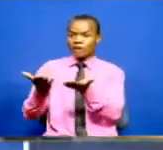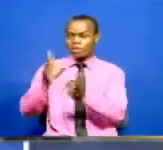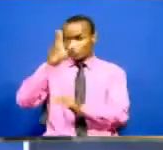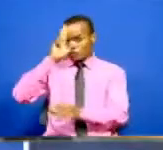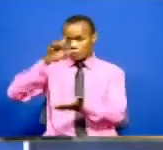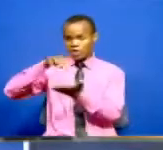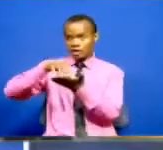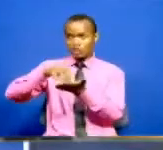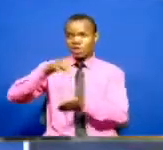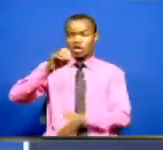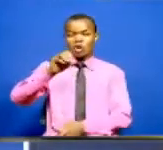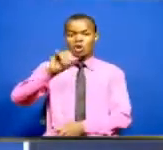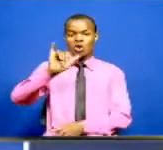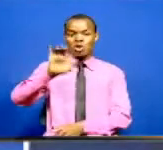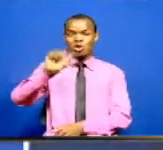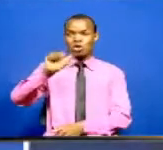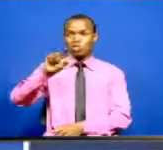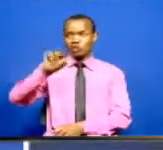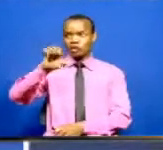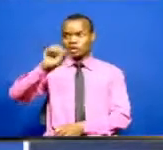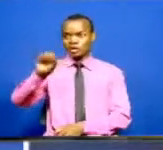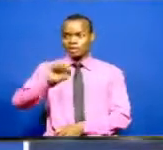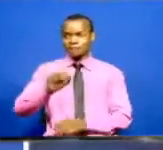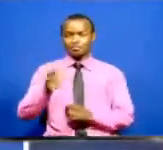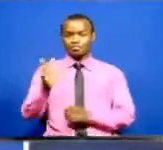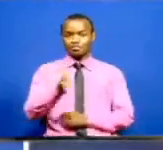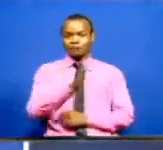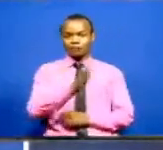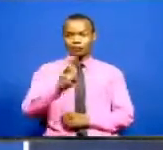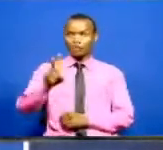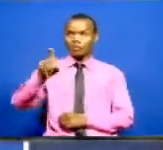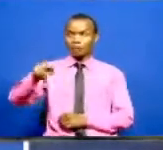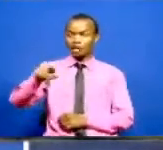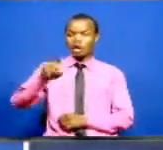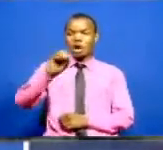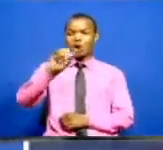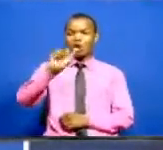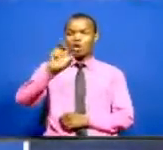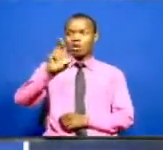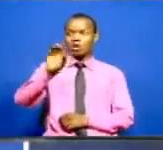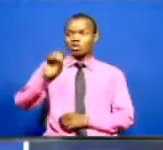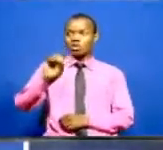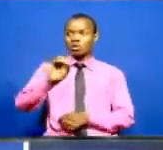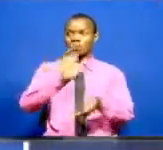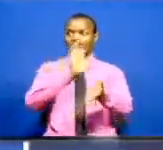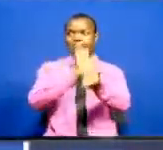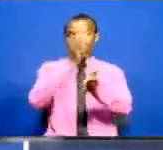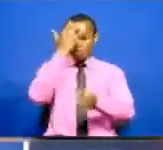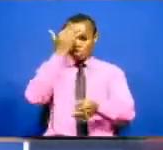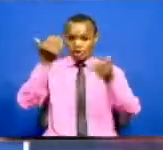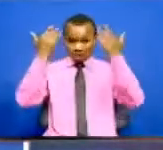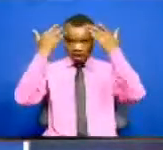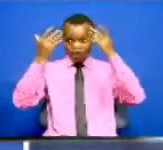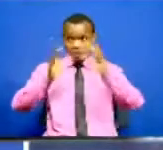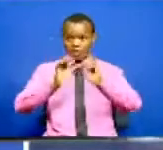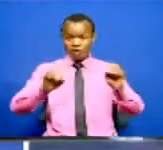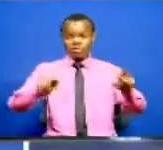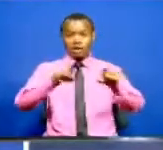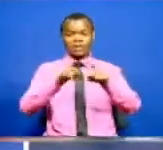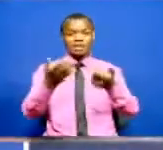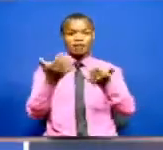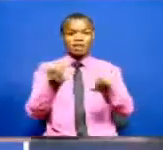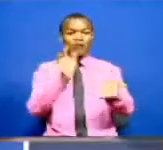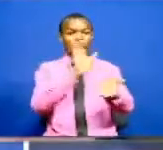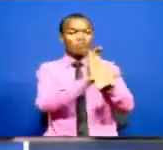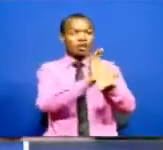cha Oyugis. Mbunge wa Mugirango kusini Sylvanus Osoro alikamatwa kwa kosa lisilojulikana na anazuiliwa katika kituo